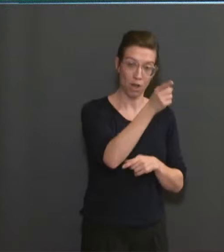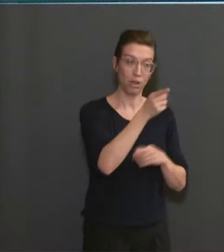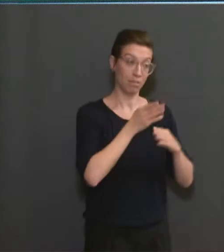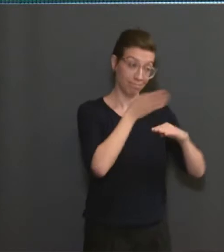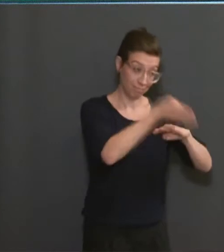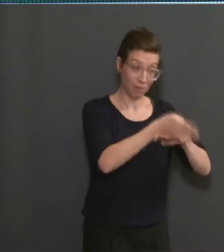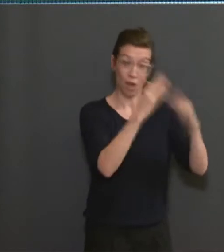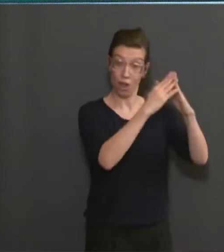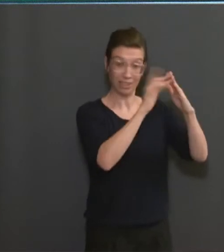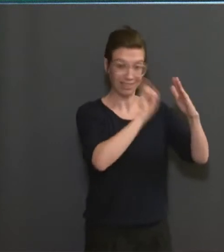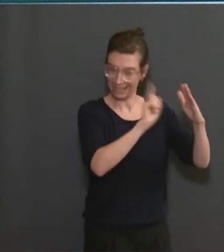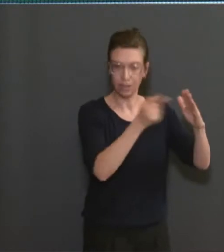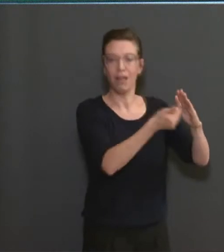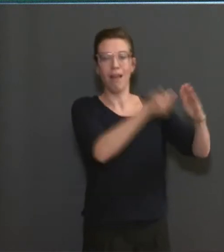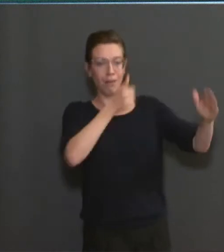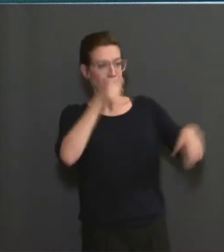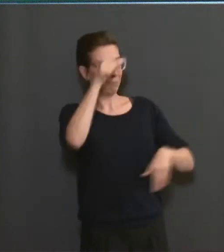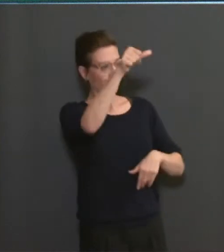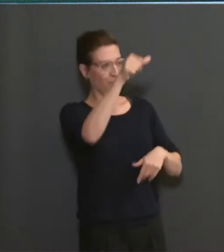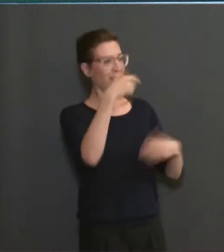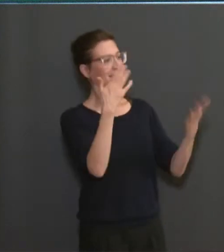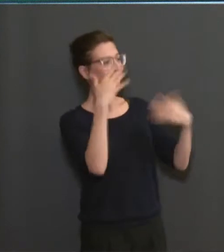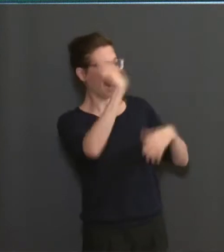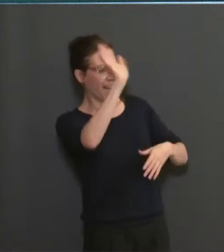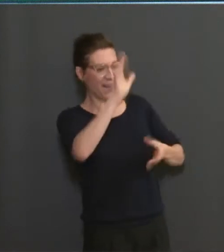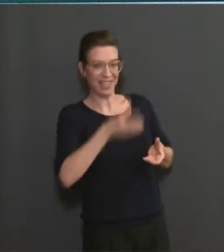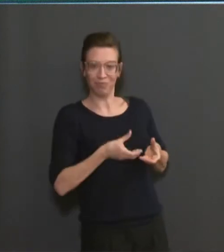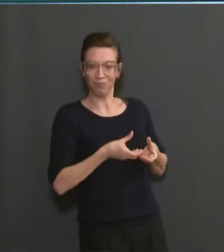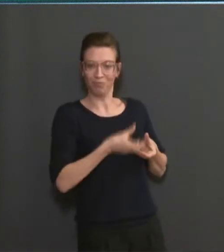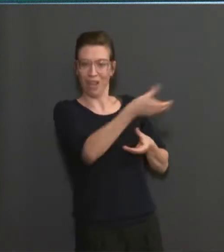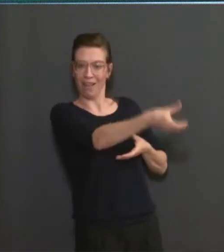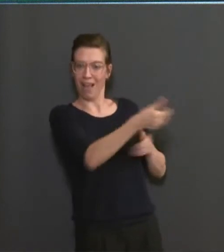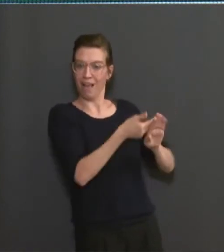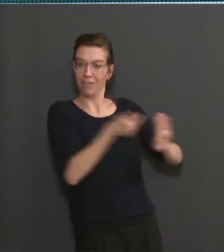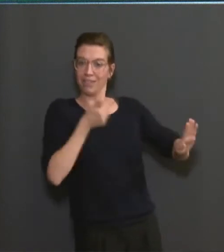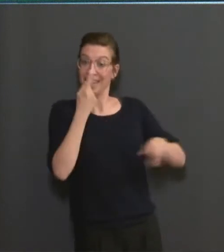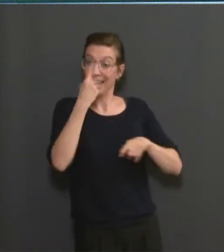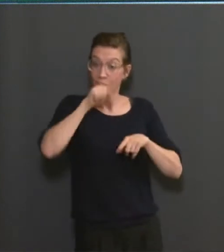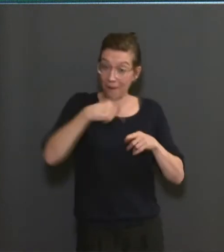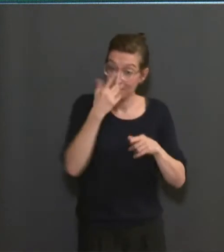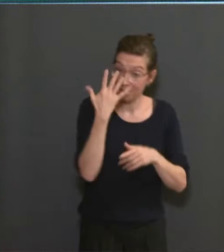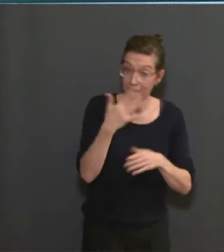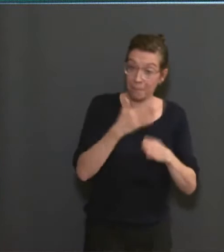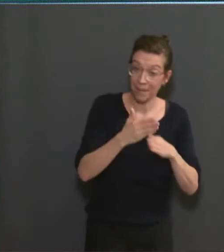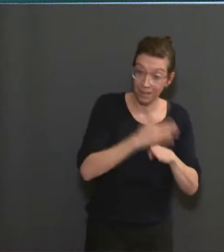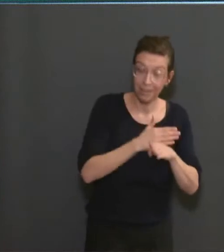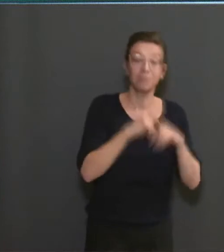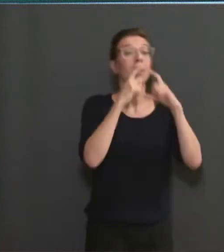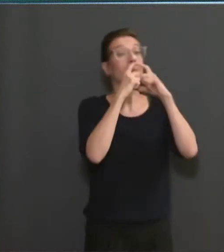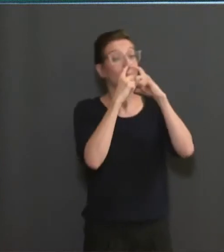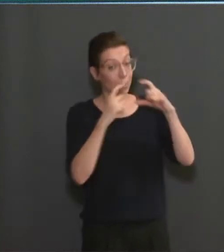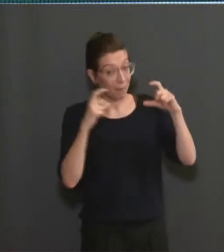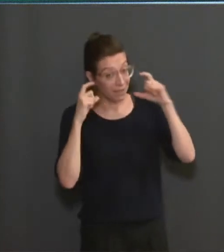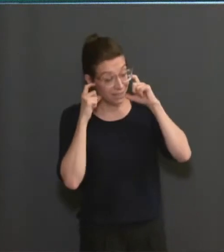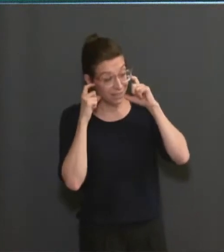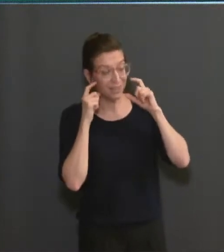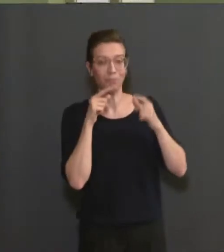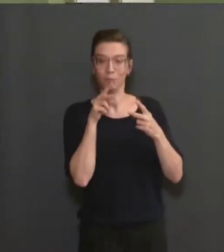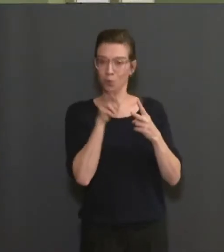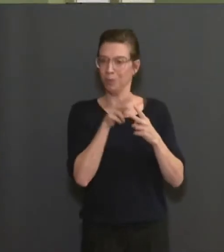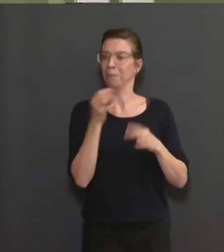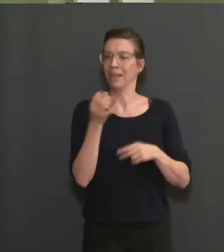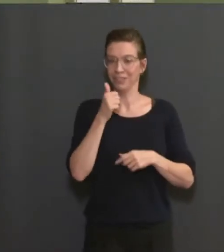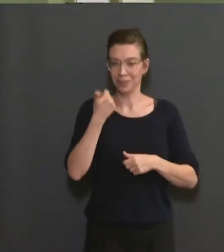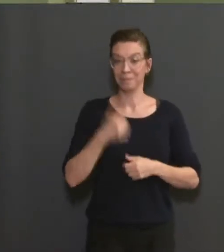1,5 meter te respecteren. En draag best ook een mondmasker. Dank u wel.